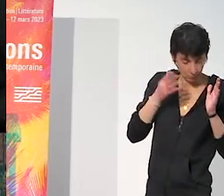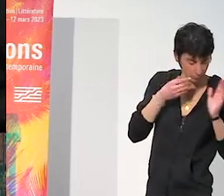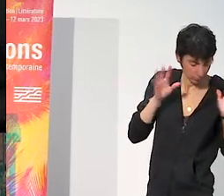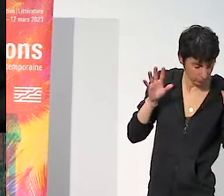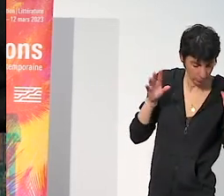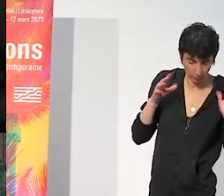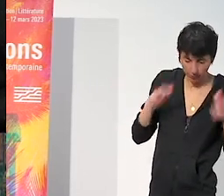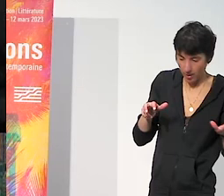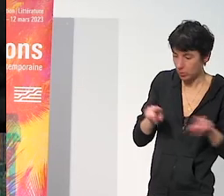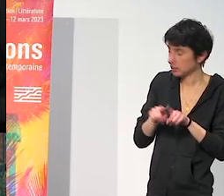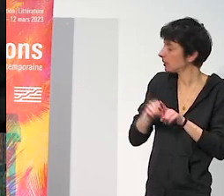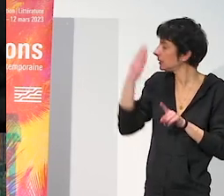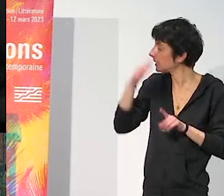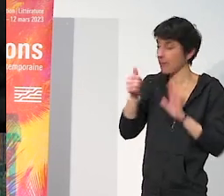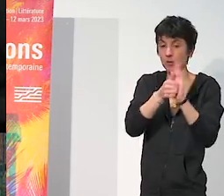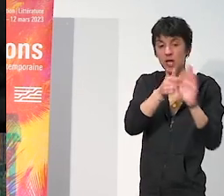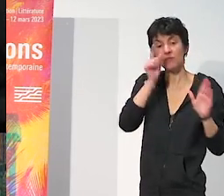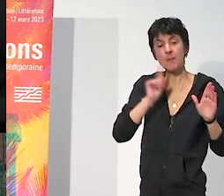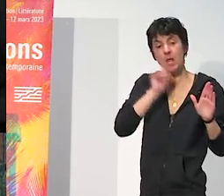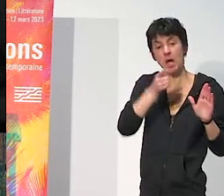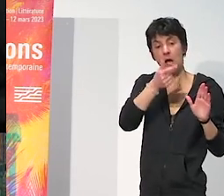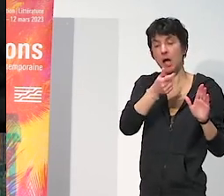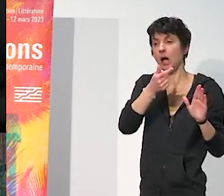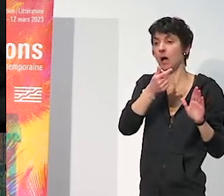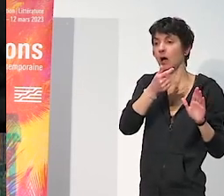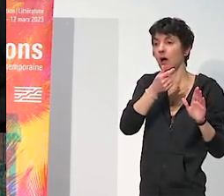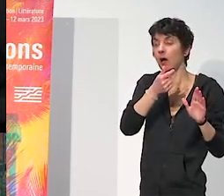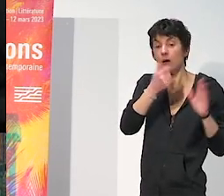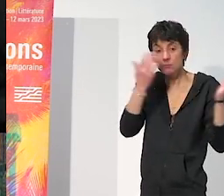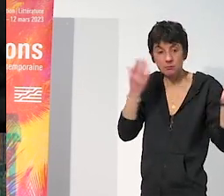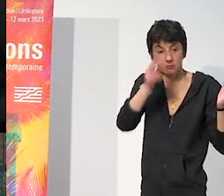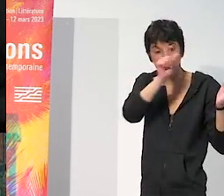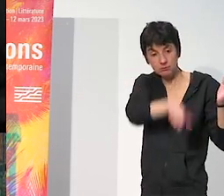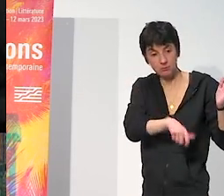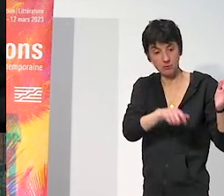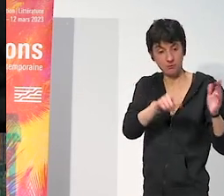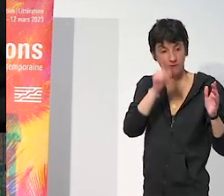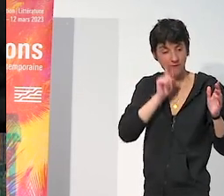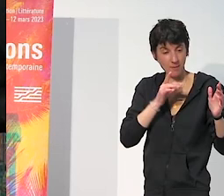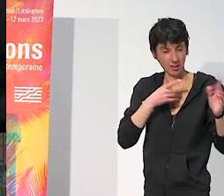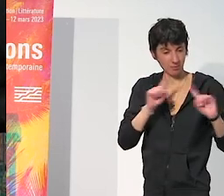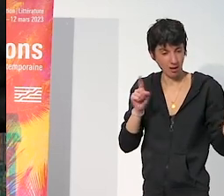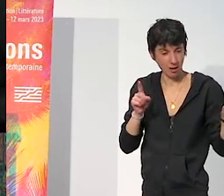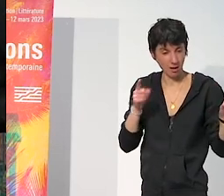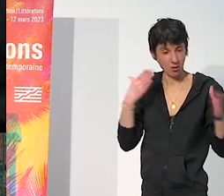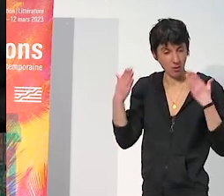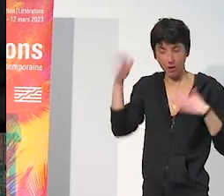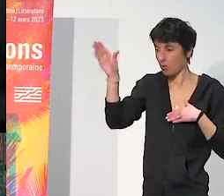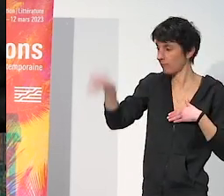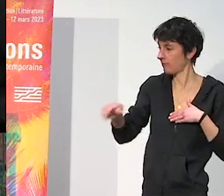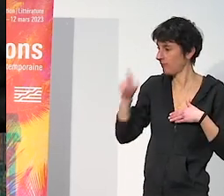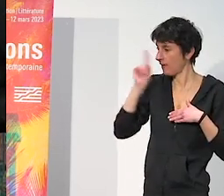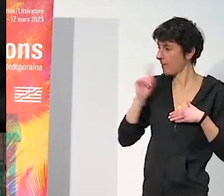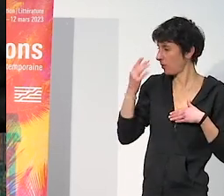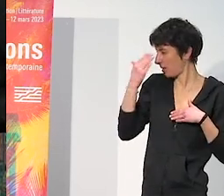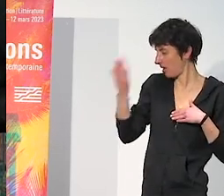les personnages féminins qui sont en une dimension, qui sont tellement moins intéressants que les femmes que je connais, je peux pas, en